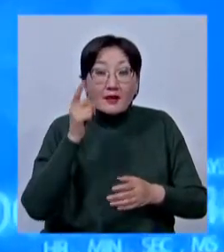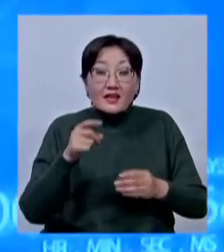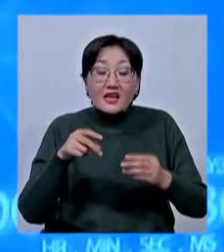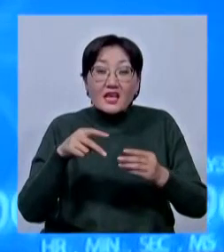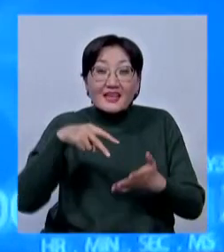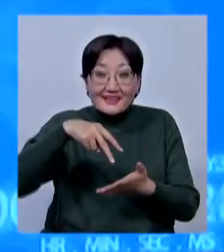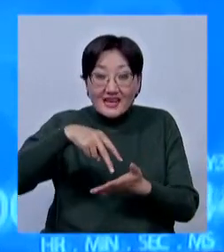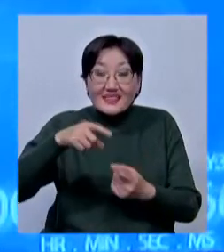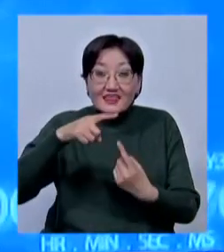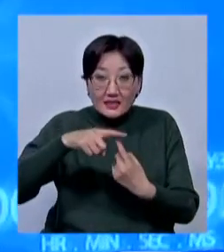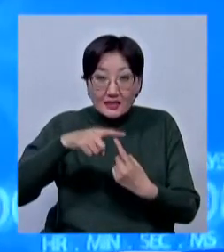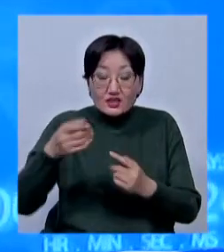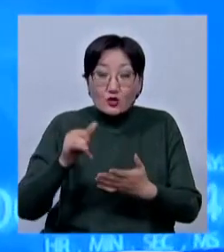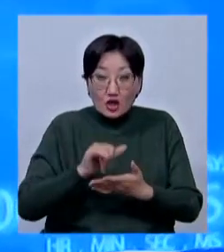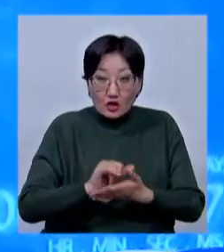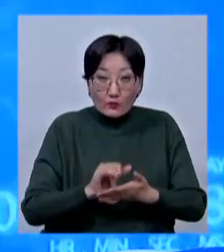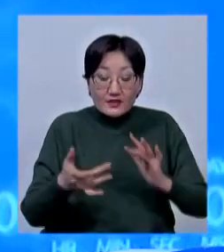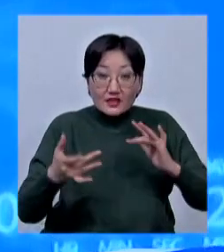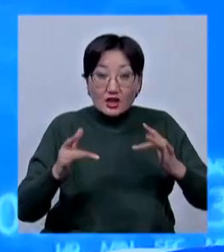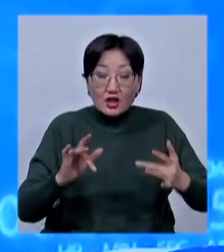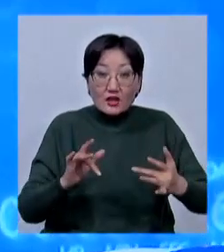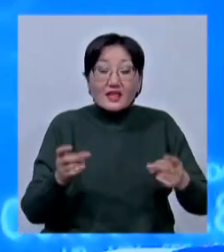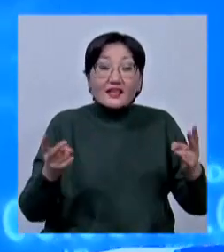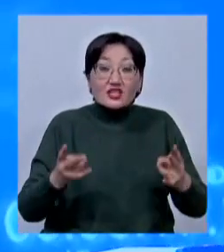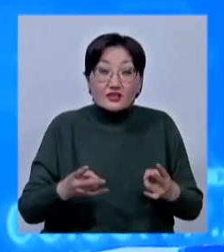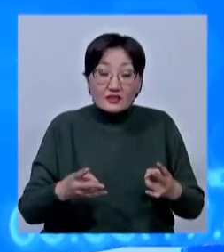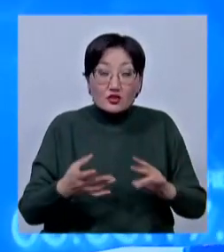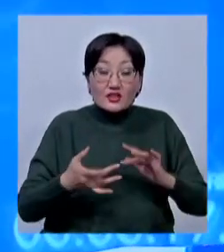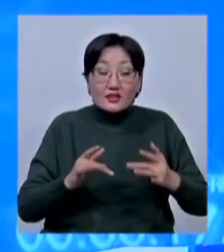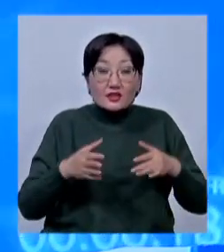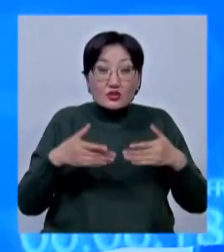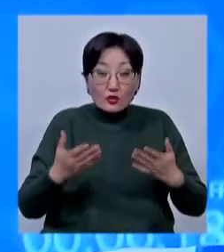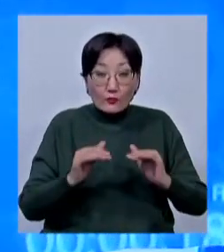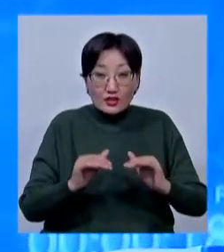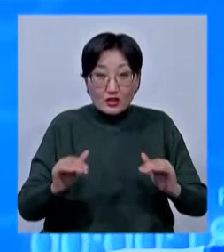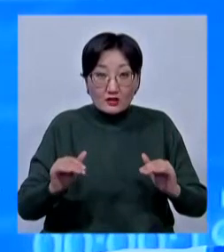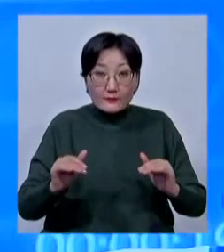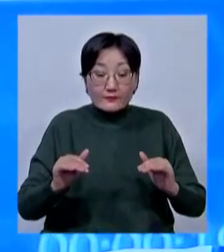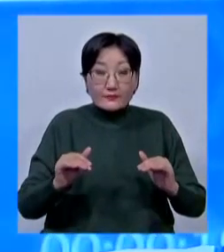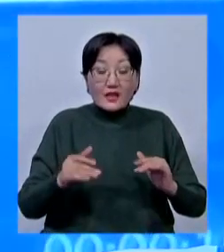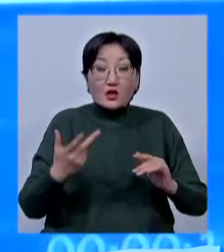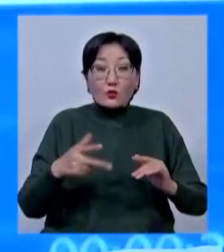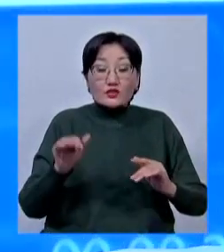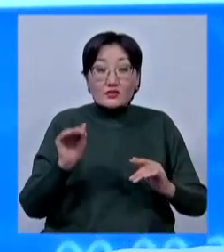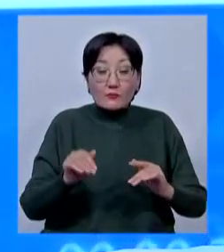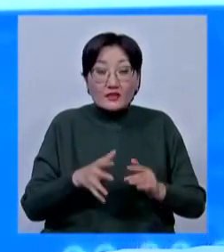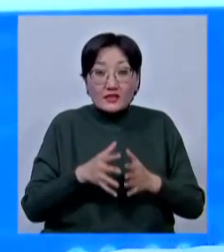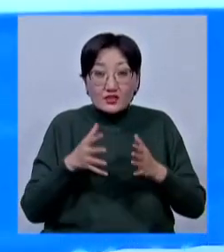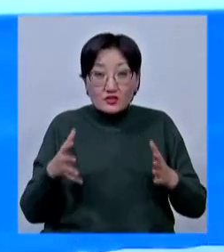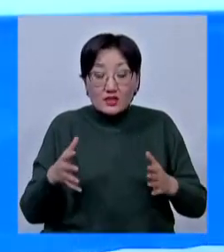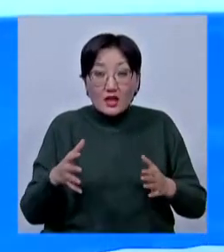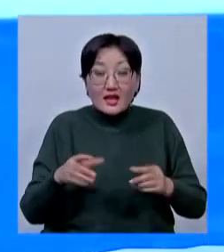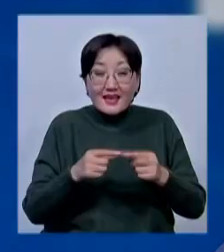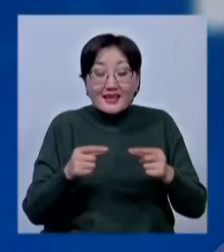Сонан кейін жаңағы интернетке қажет, интернеті жоқ оқушыларға 30 мыңнан астам